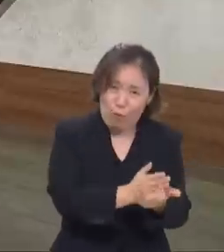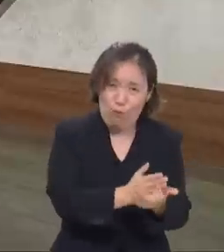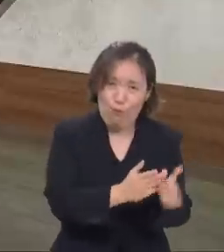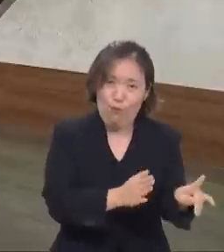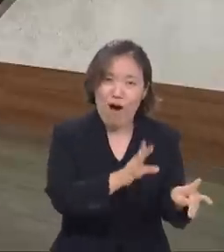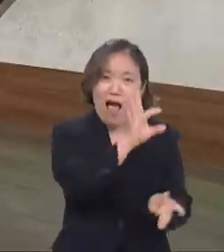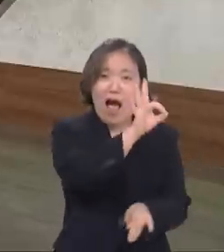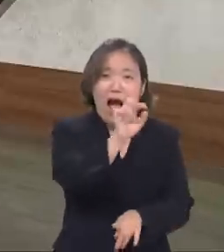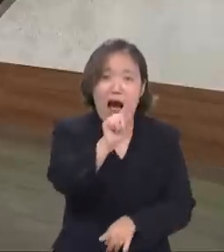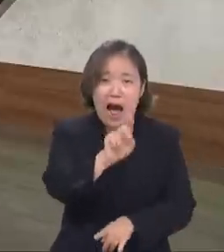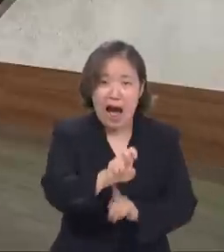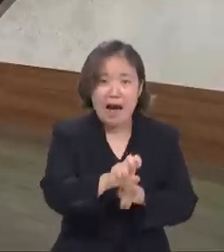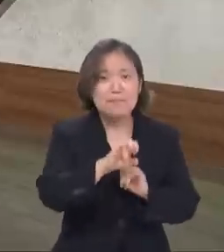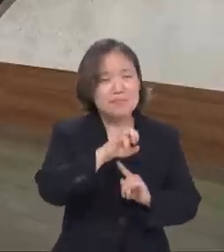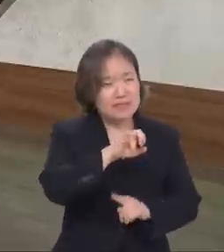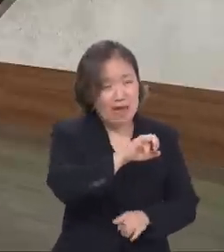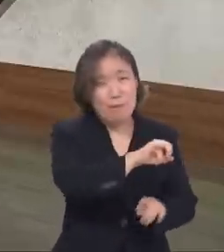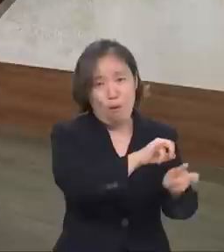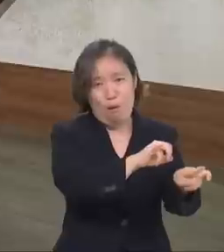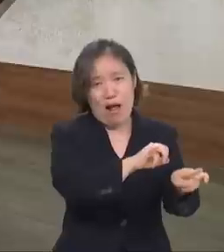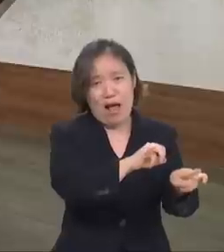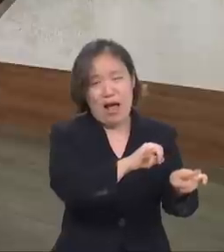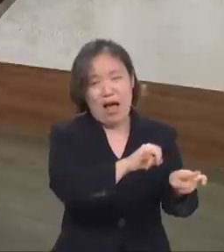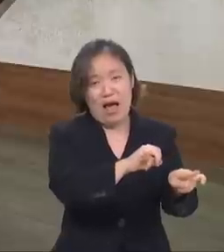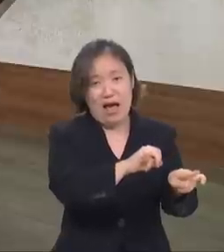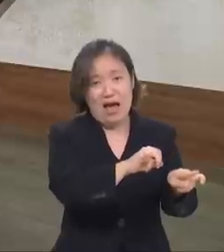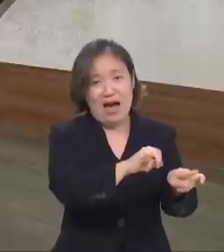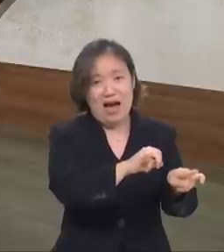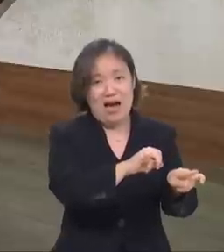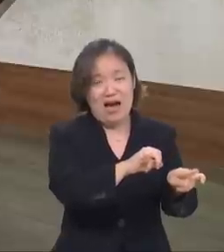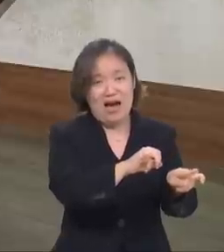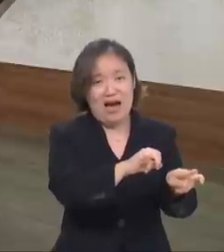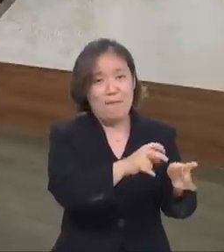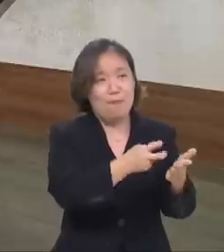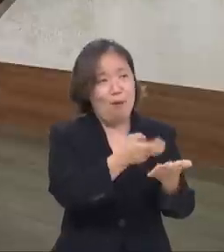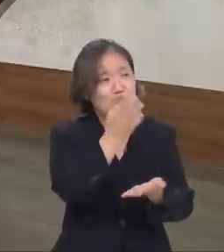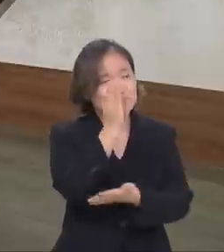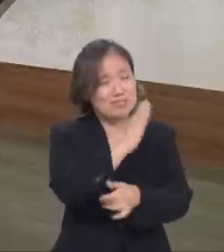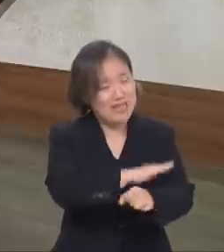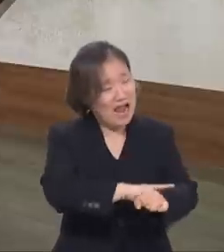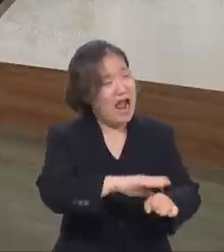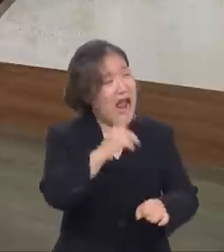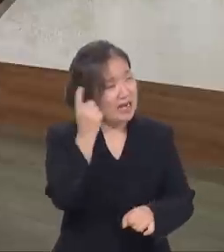그 법문을 귀 기울여 보십시오